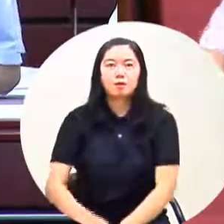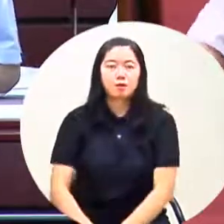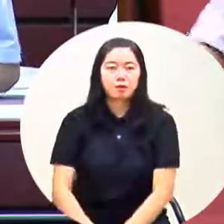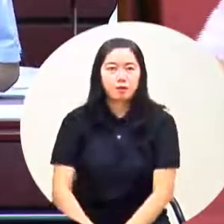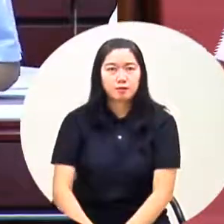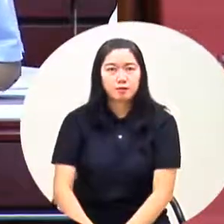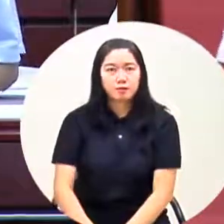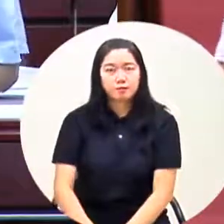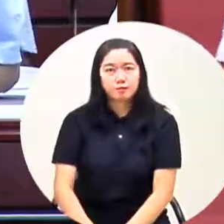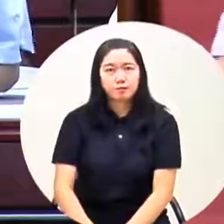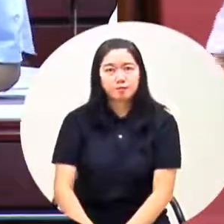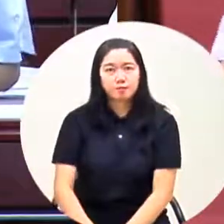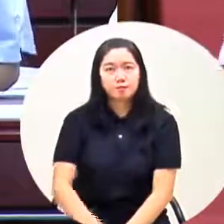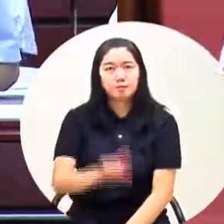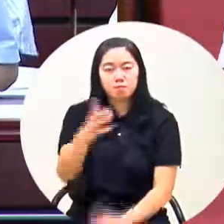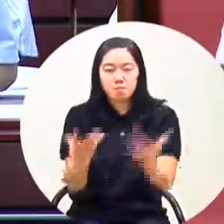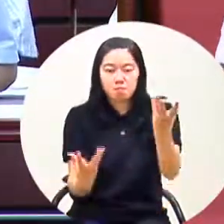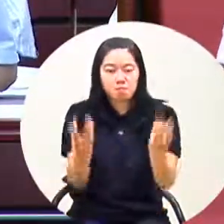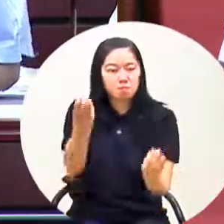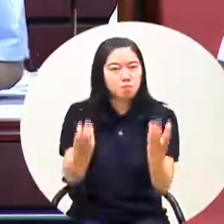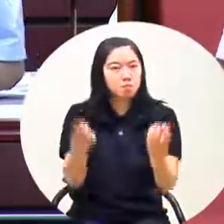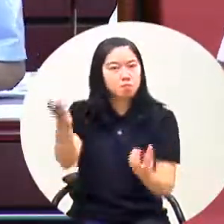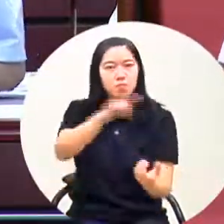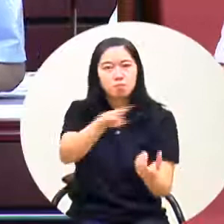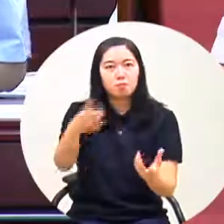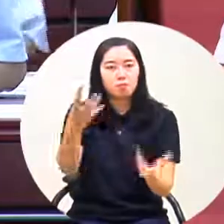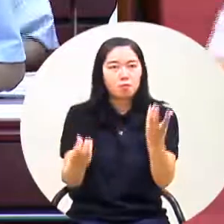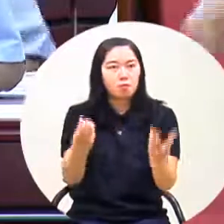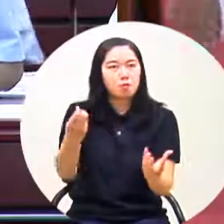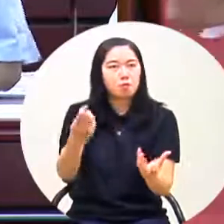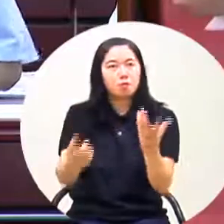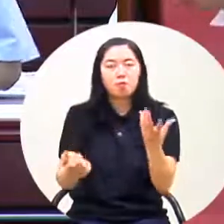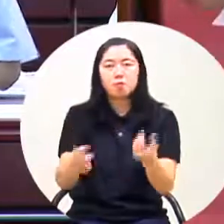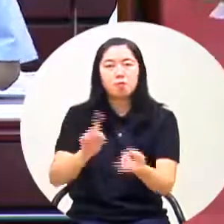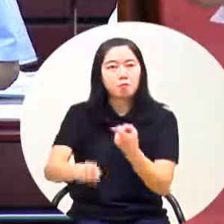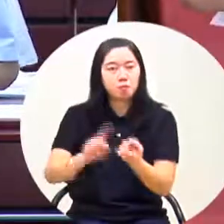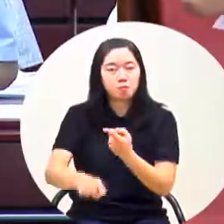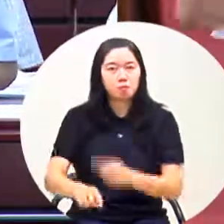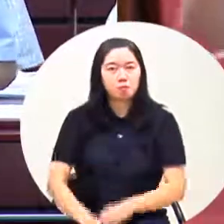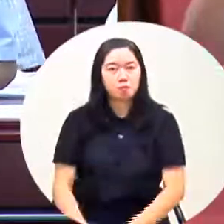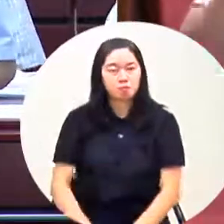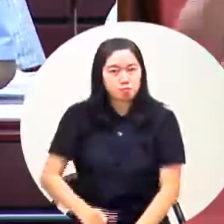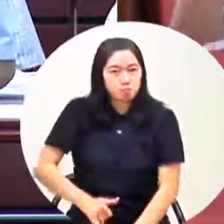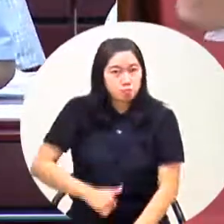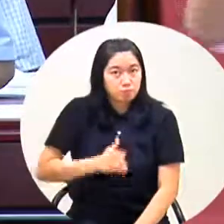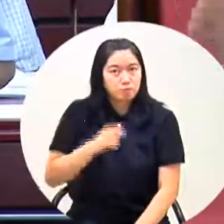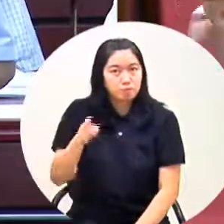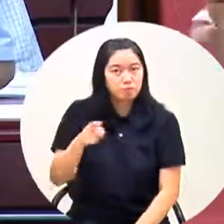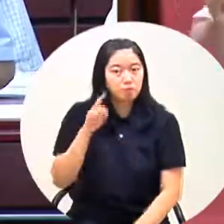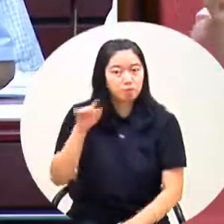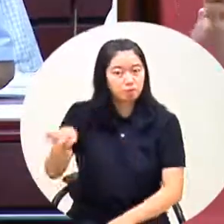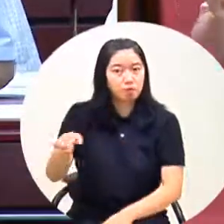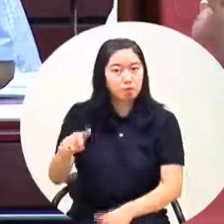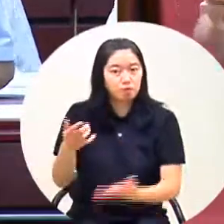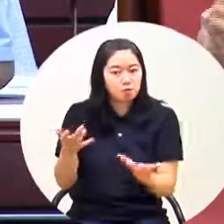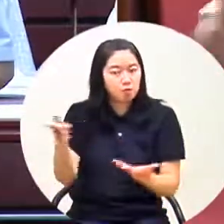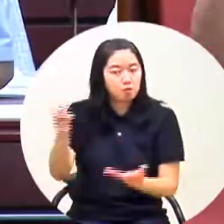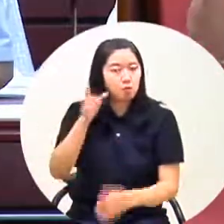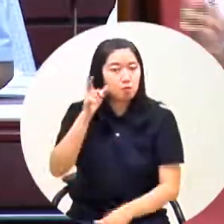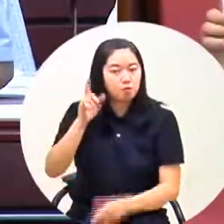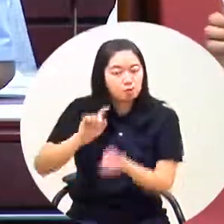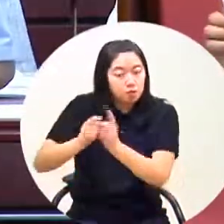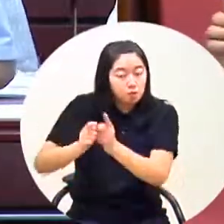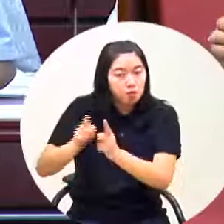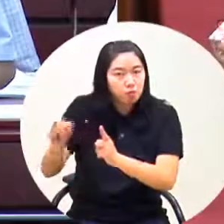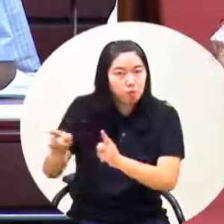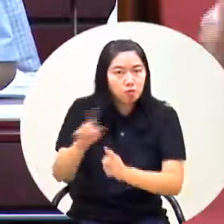所以相对比例原则绝对是不够啊，啊，所以你要有明确认知去判断他是故意的还是